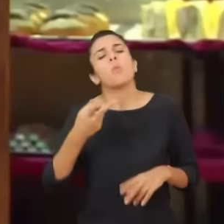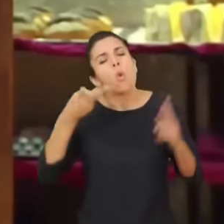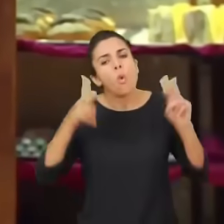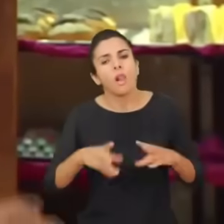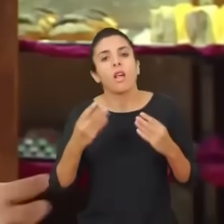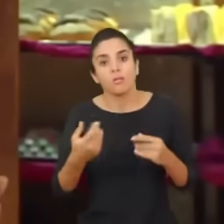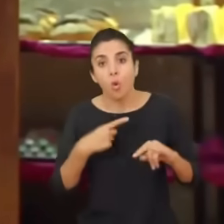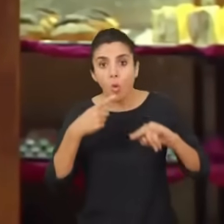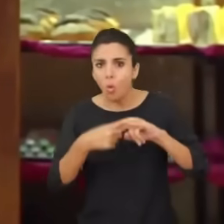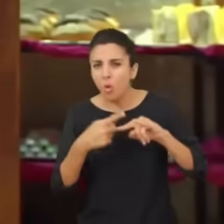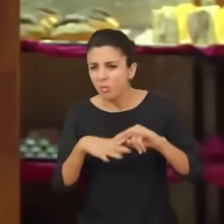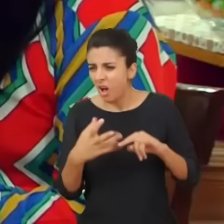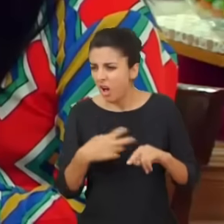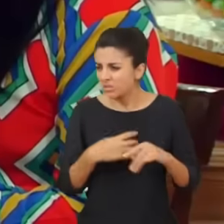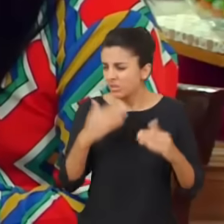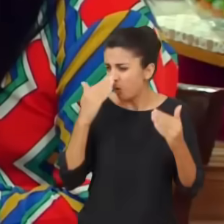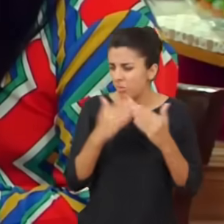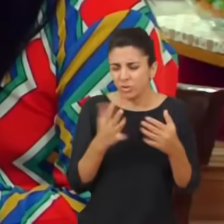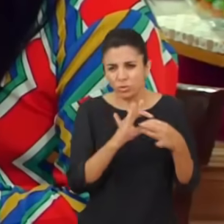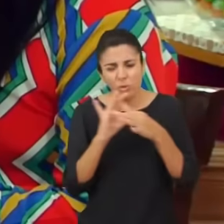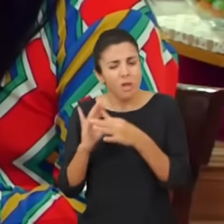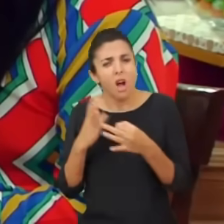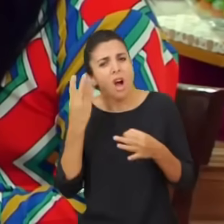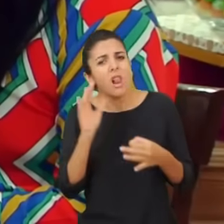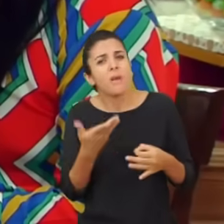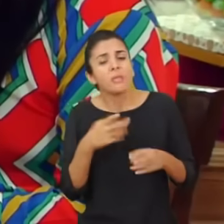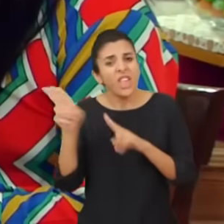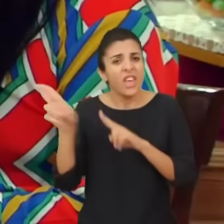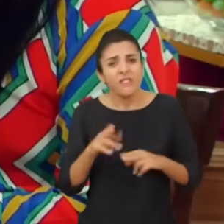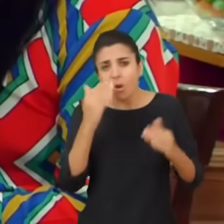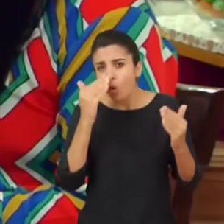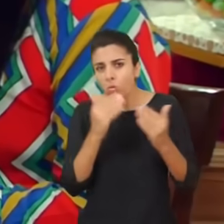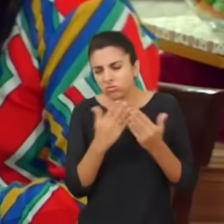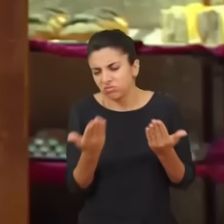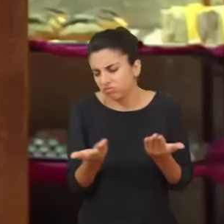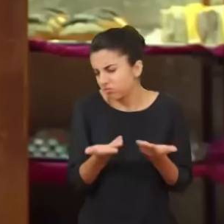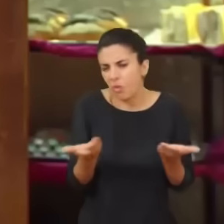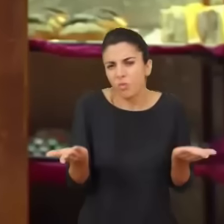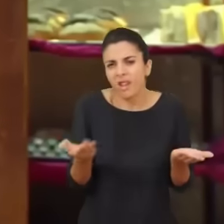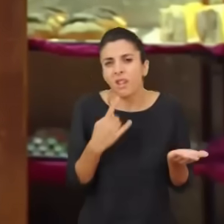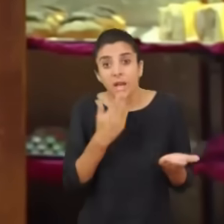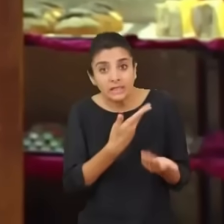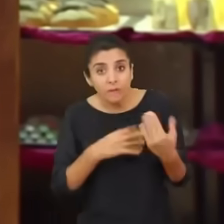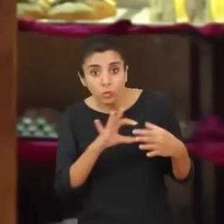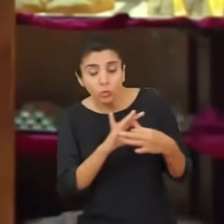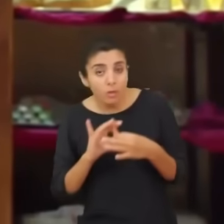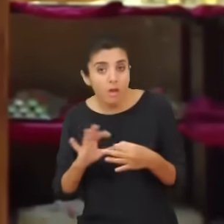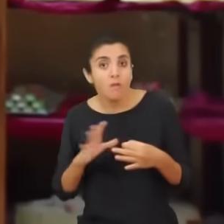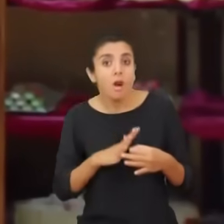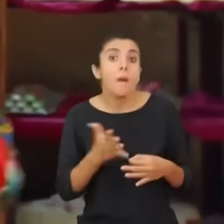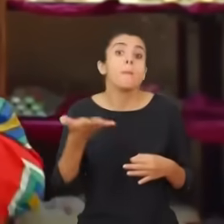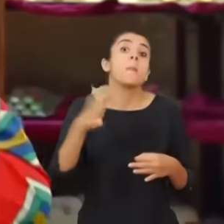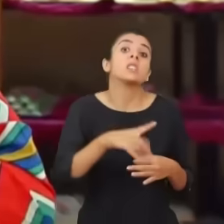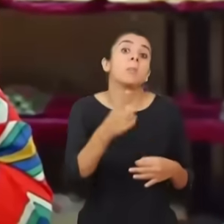söyleyeceğim. Hurma burada kimi seviyor? Ben onu anlamadım. Hurma, iftarda hurma yiyoruz. Sahurda ceviz yiyoruz. Bak seviyorum diyordu. Başka